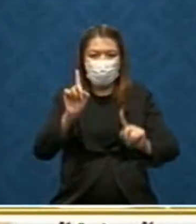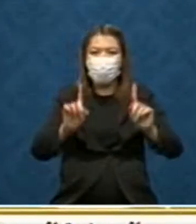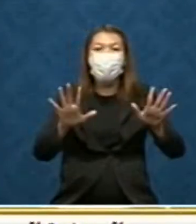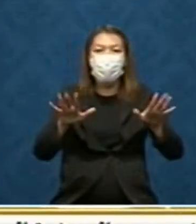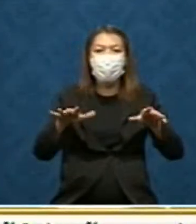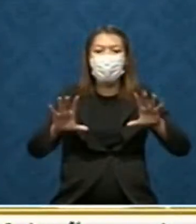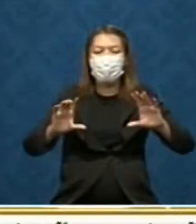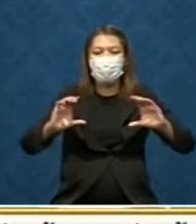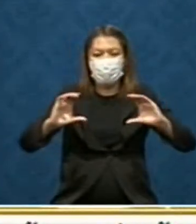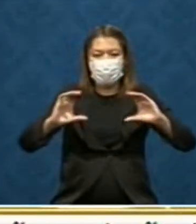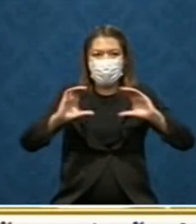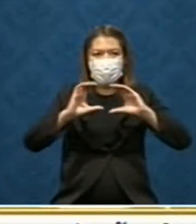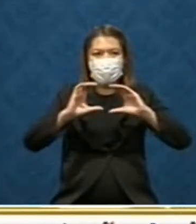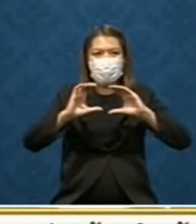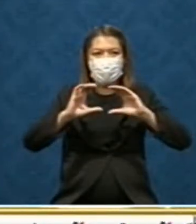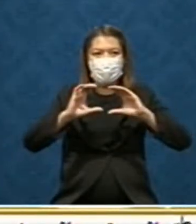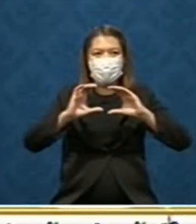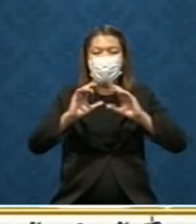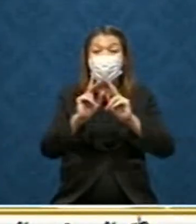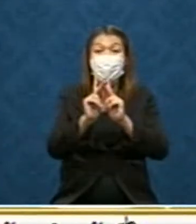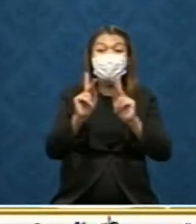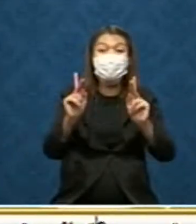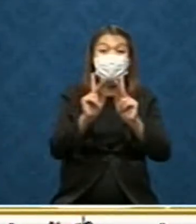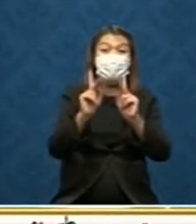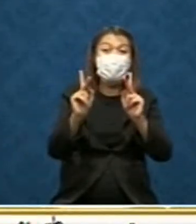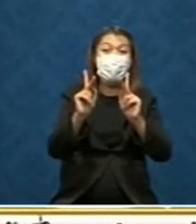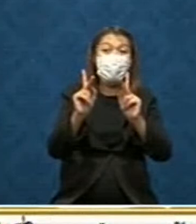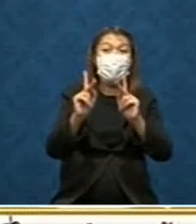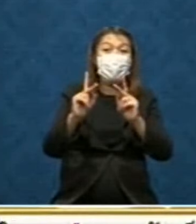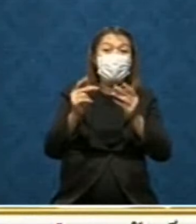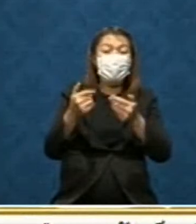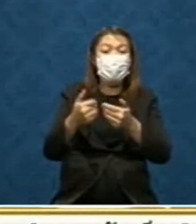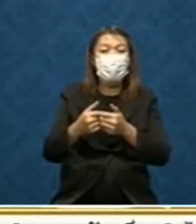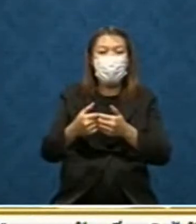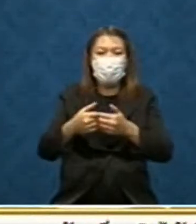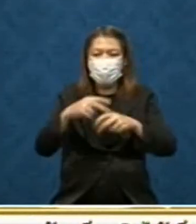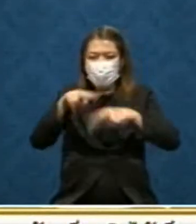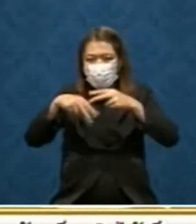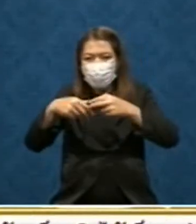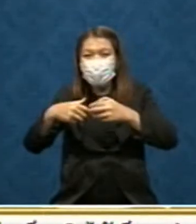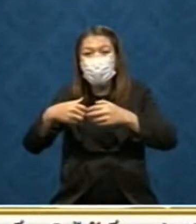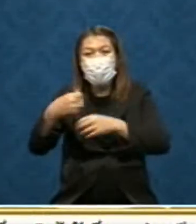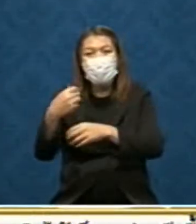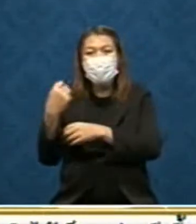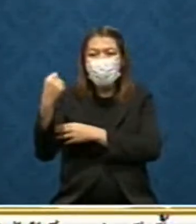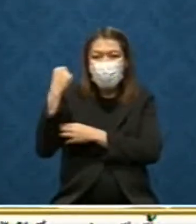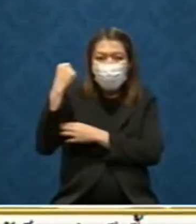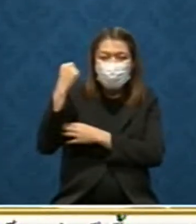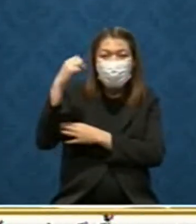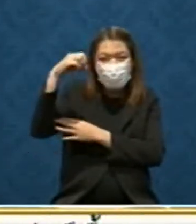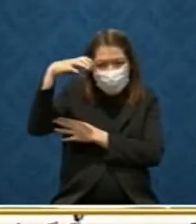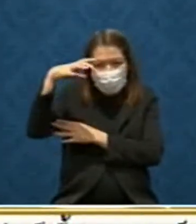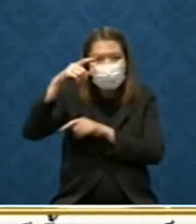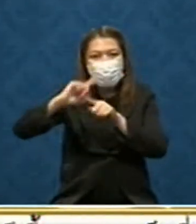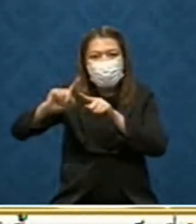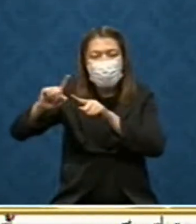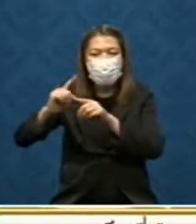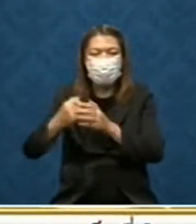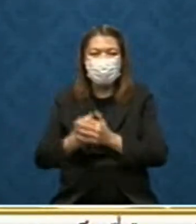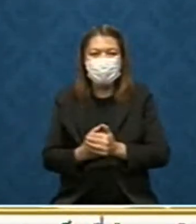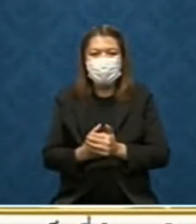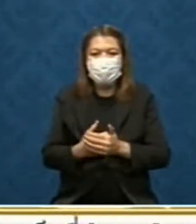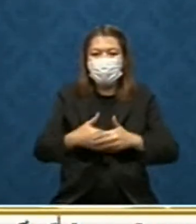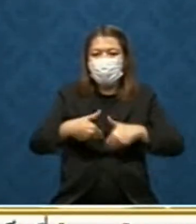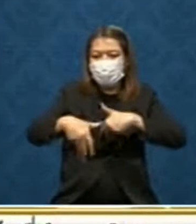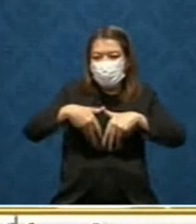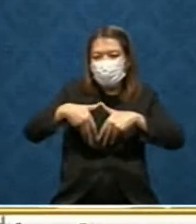เลยออกมาเลยครัำกบกการพลงงานทะแงมาโต้ผมมาว่า จริง ให้ชาวบ้าน